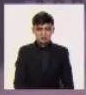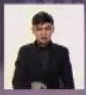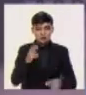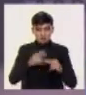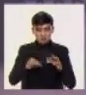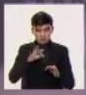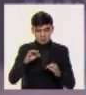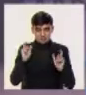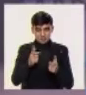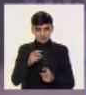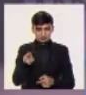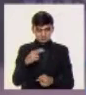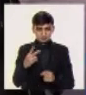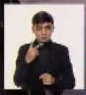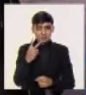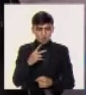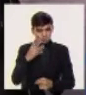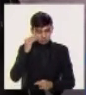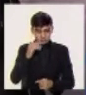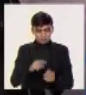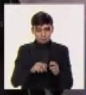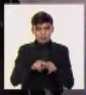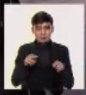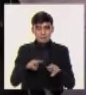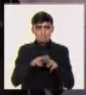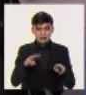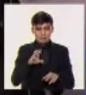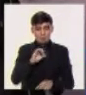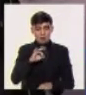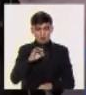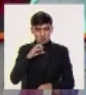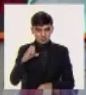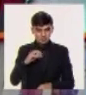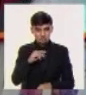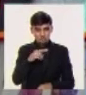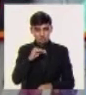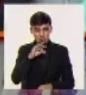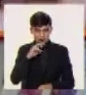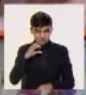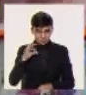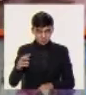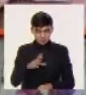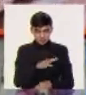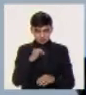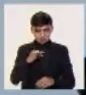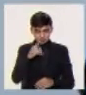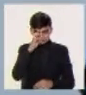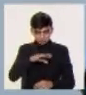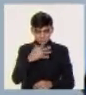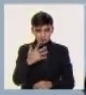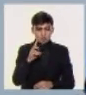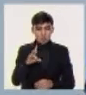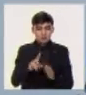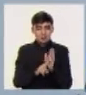завершении карантина со 2 декабря заявил премьер-министр Великобритании Борис Джонсон. В этой стране на смену строгим запретам, которые действуют с 5